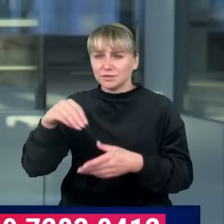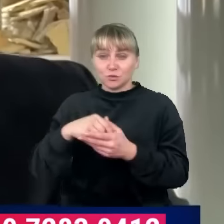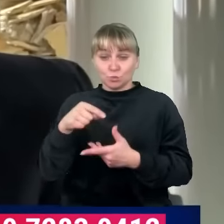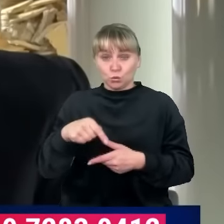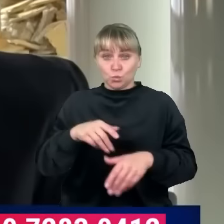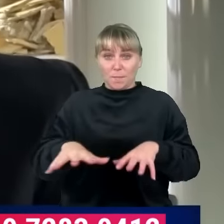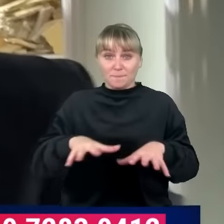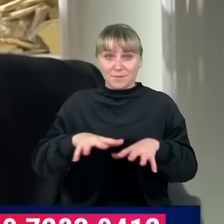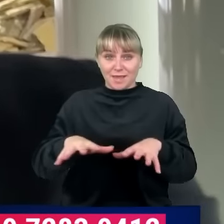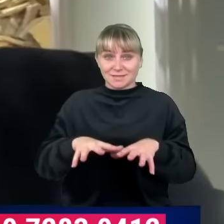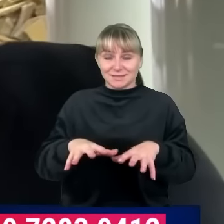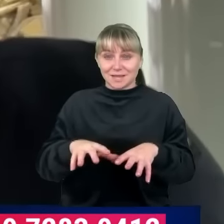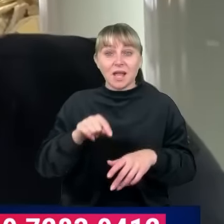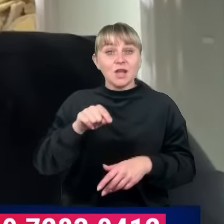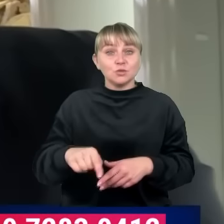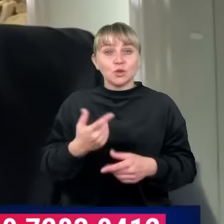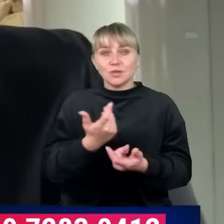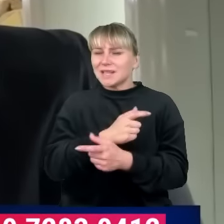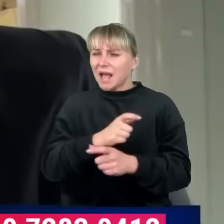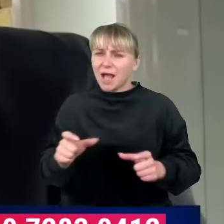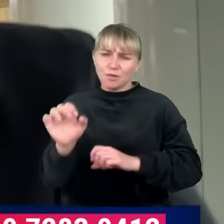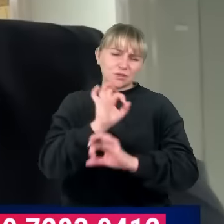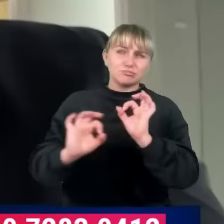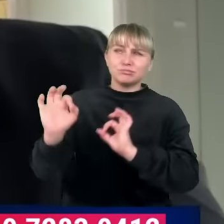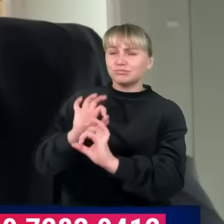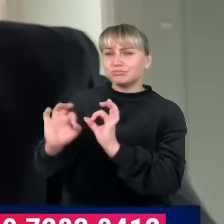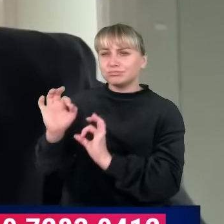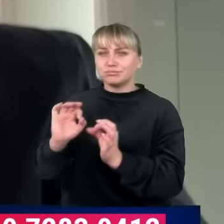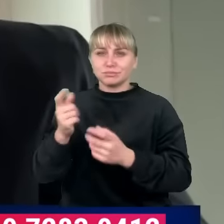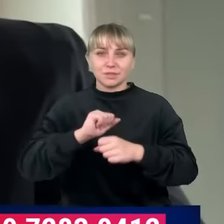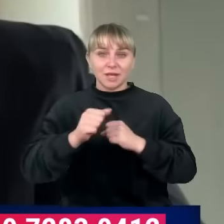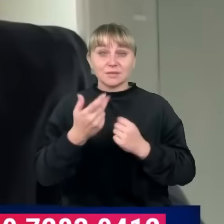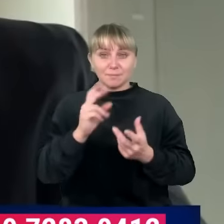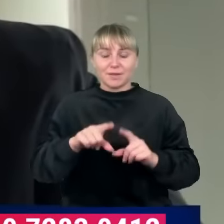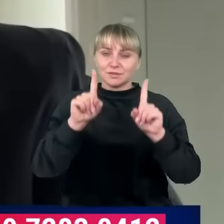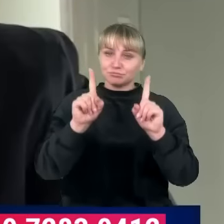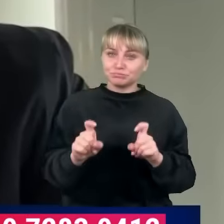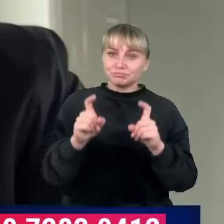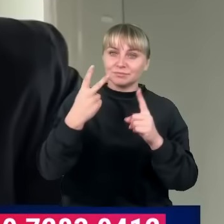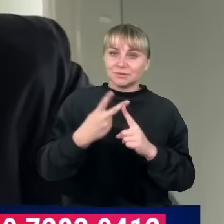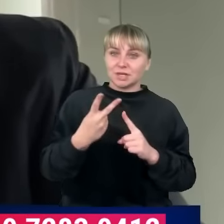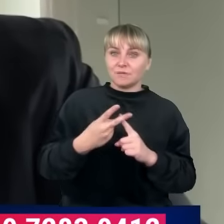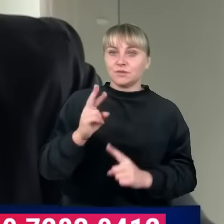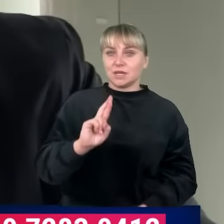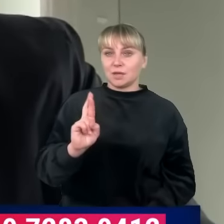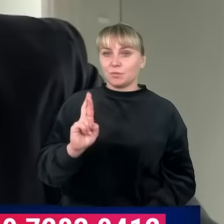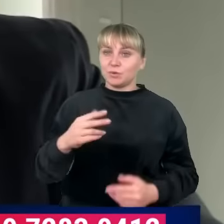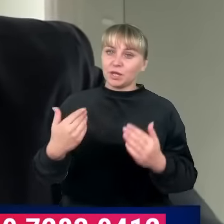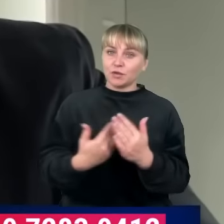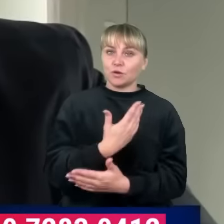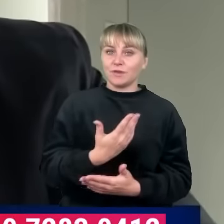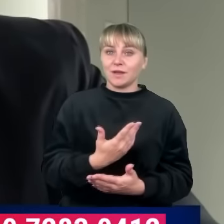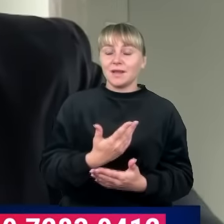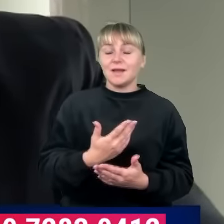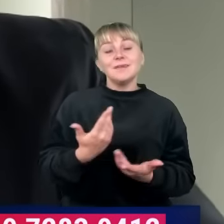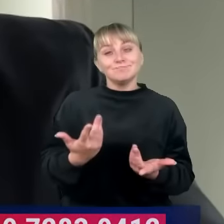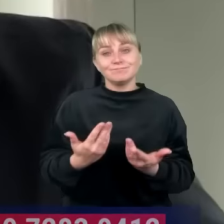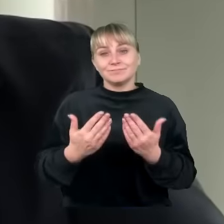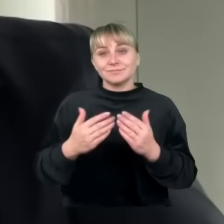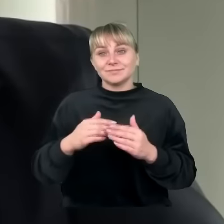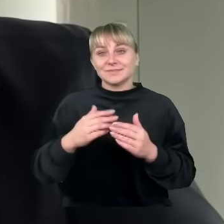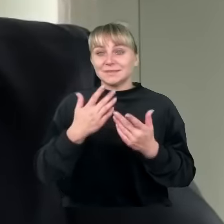w miejscu tej trwającej ciągle budowy odpalić telewizję Republika w jej nowym wydaniu. Liczymy na Państwa